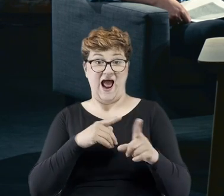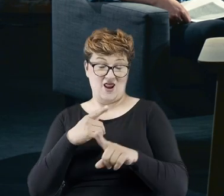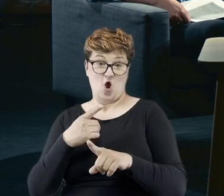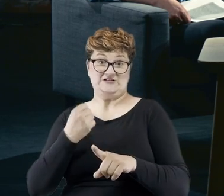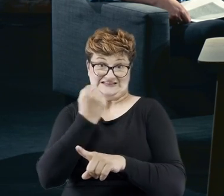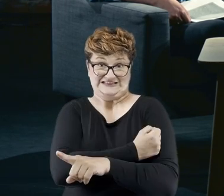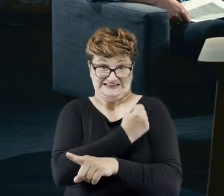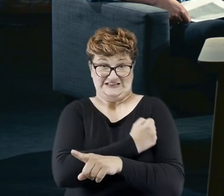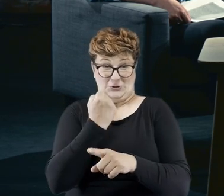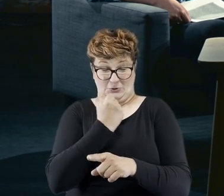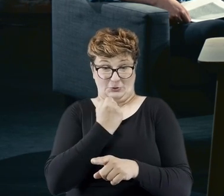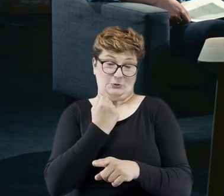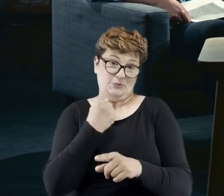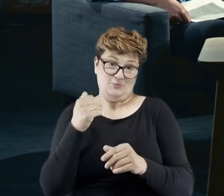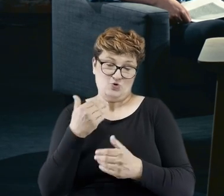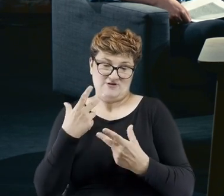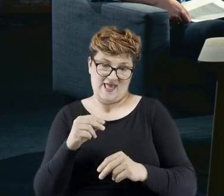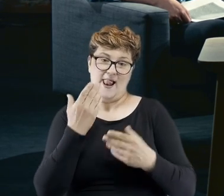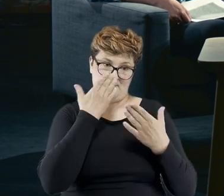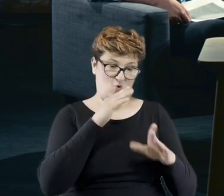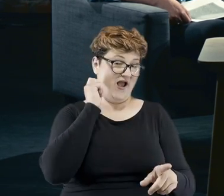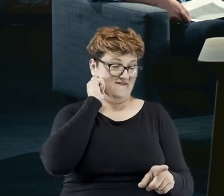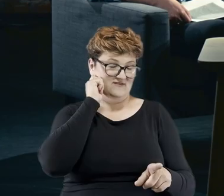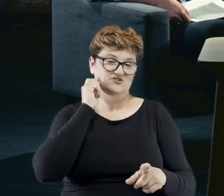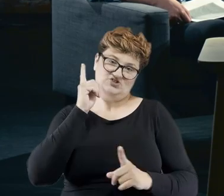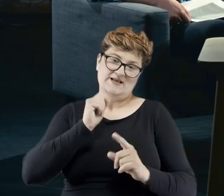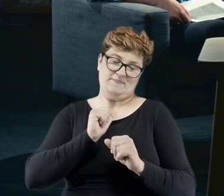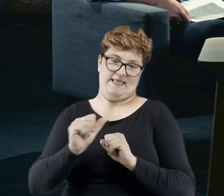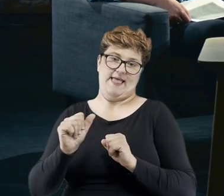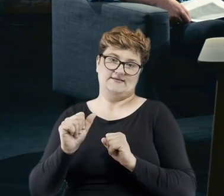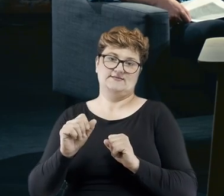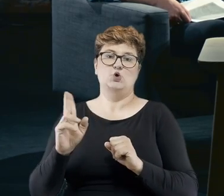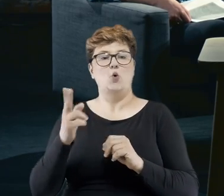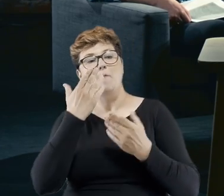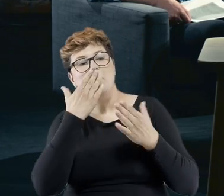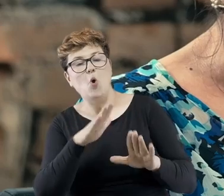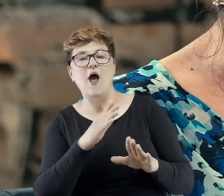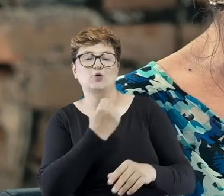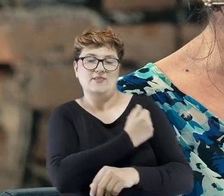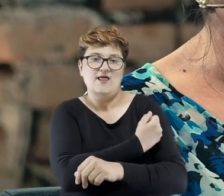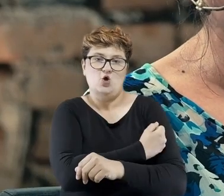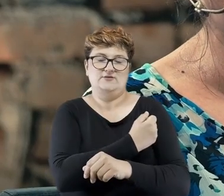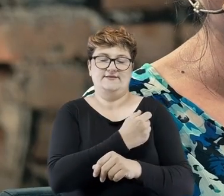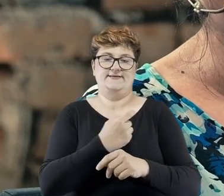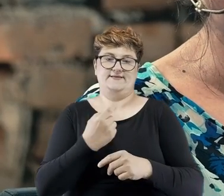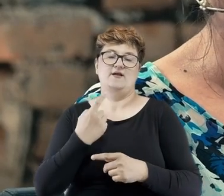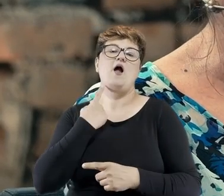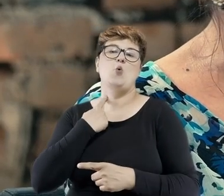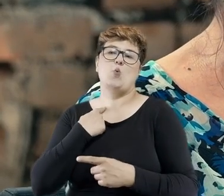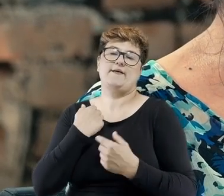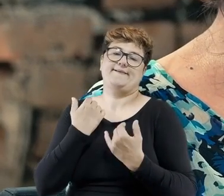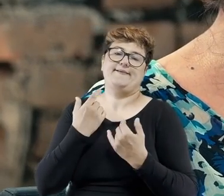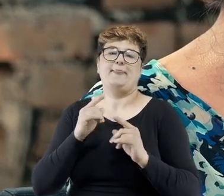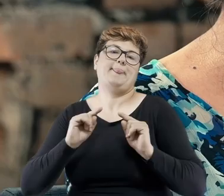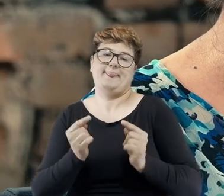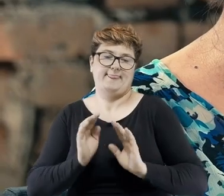tak, mógł, tak. musiał być aż w takim stopniu uzależniony, zresztą czasami tak bywa. Także tak. ktoś pokazuje narkotyki jednej osobie, sam jest